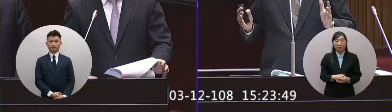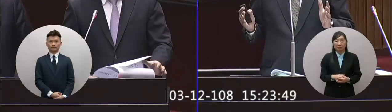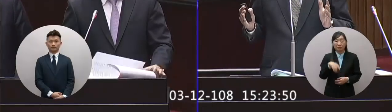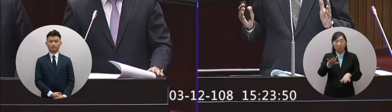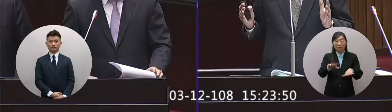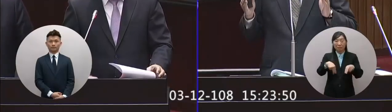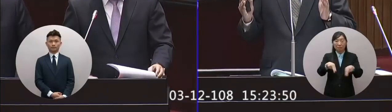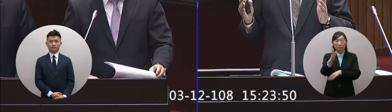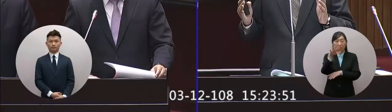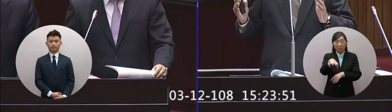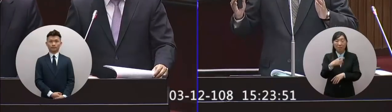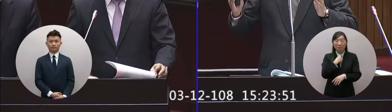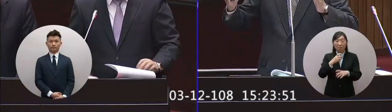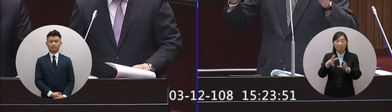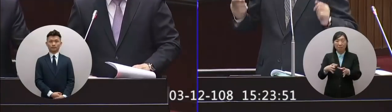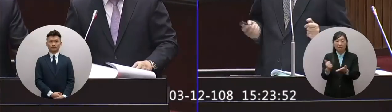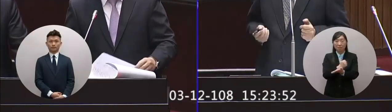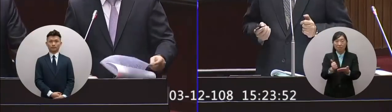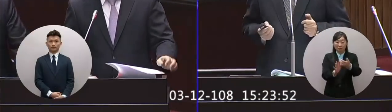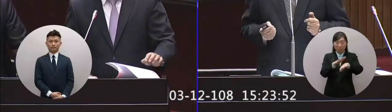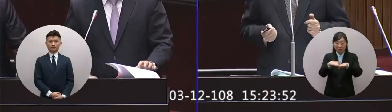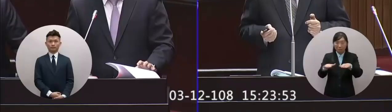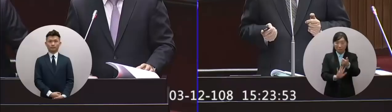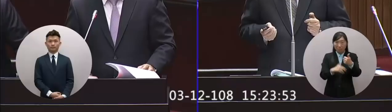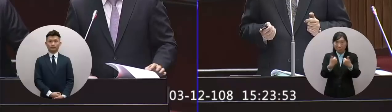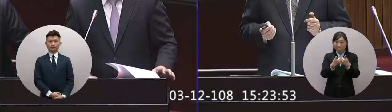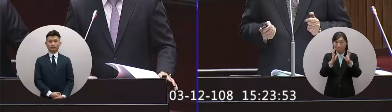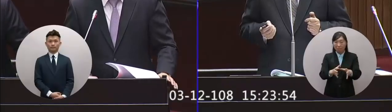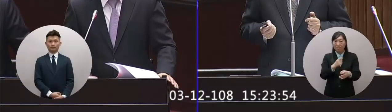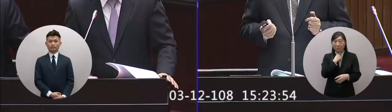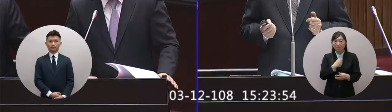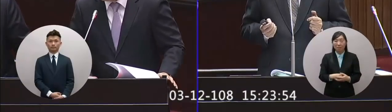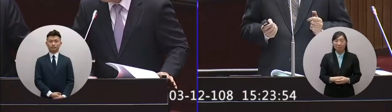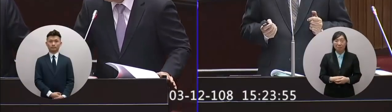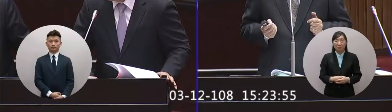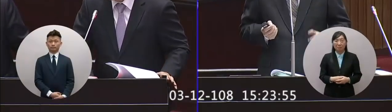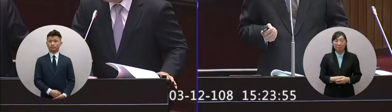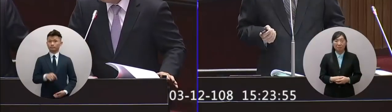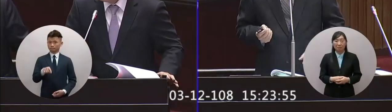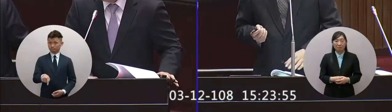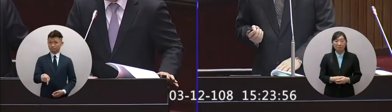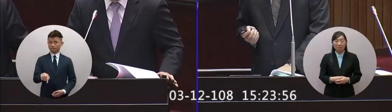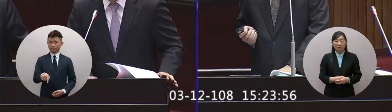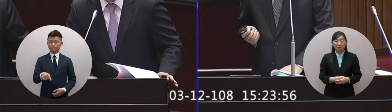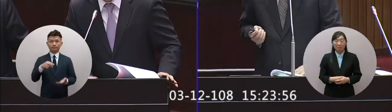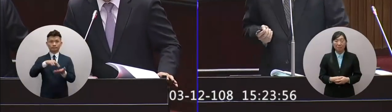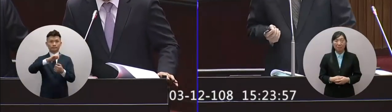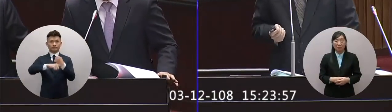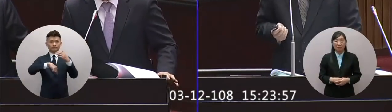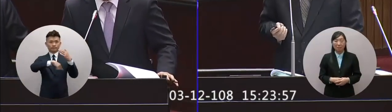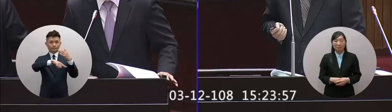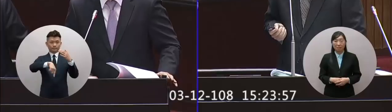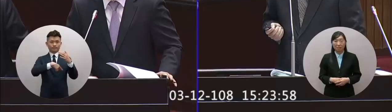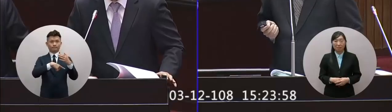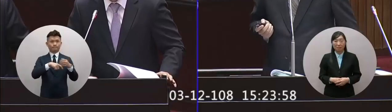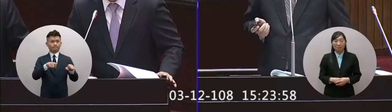行政院要成立运输安全委员会，是不是安尼？ 这个是由立法院啊要制